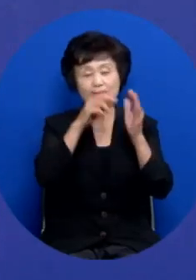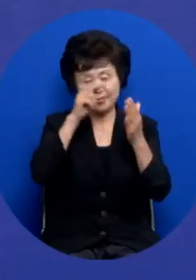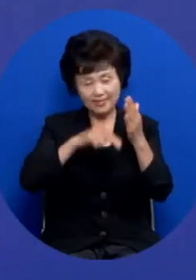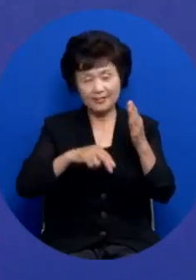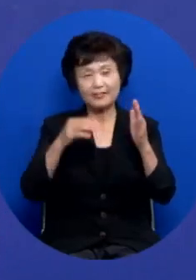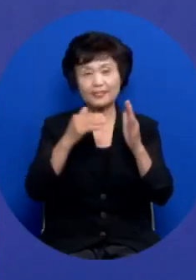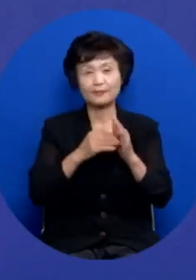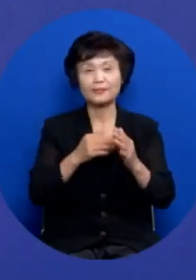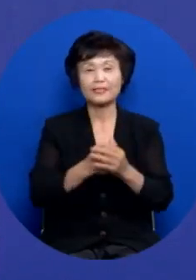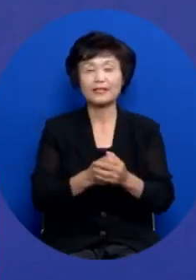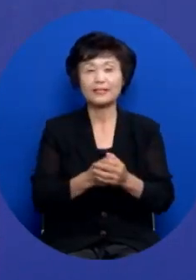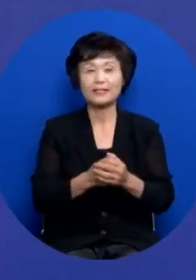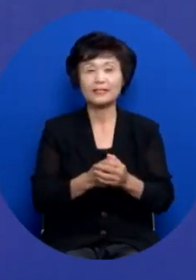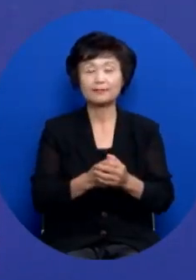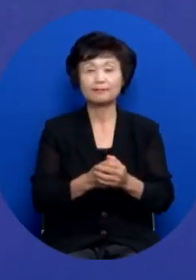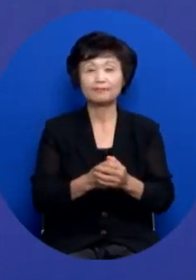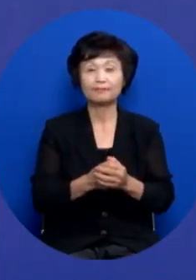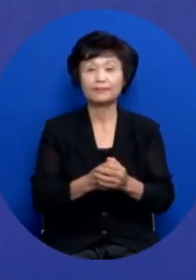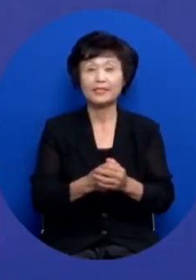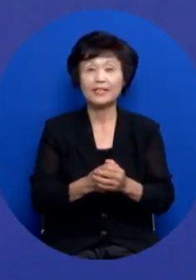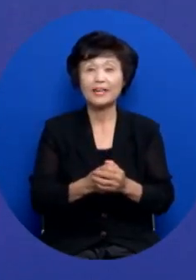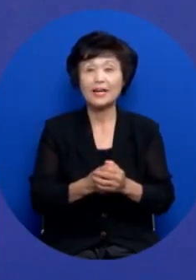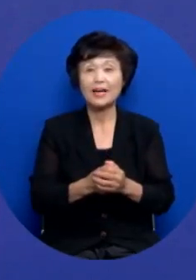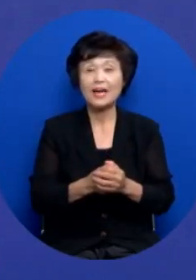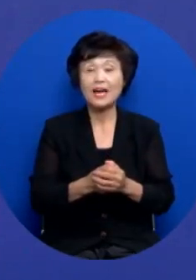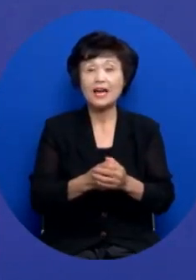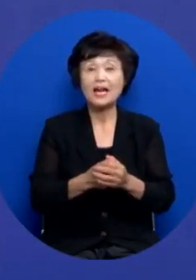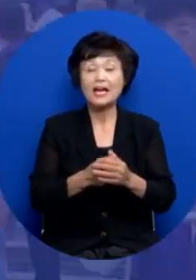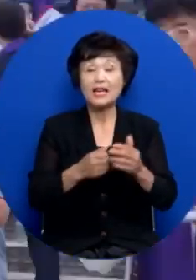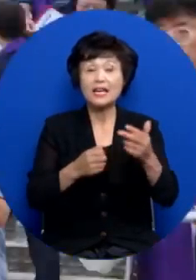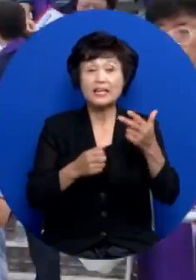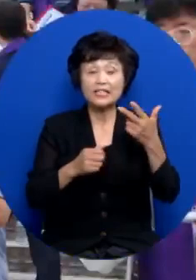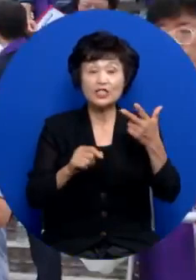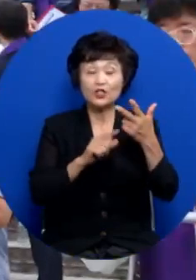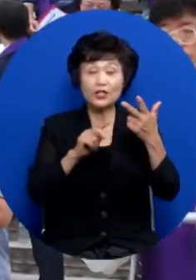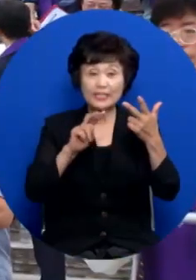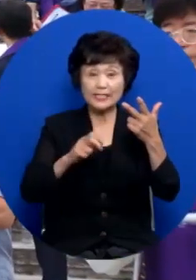한국 기독교장로회가 727 기장인 평화대회를 열었습니다